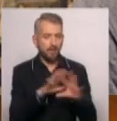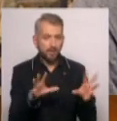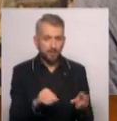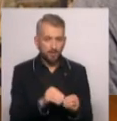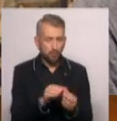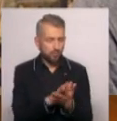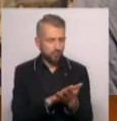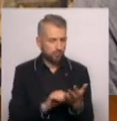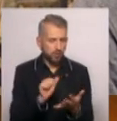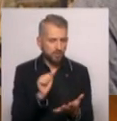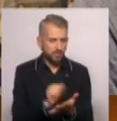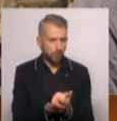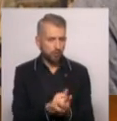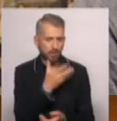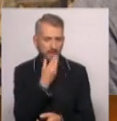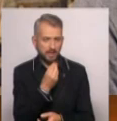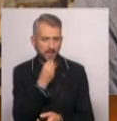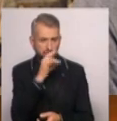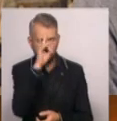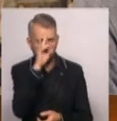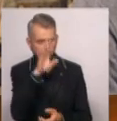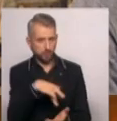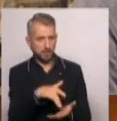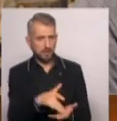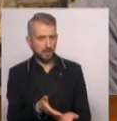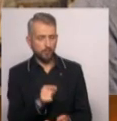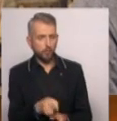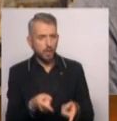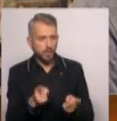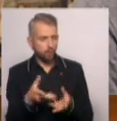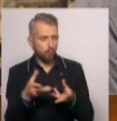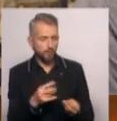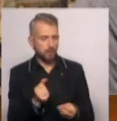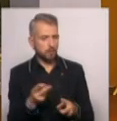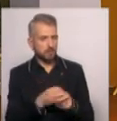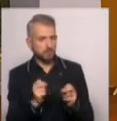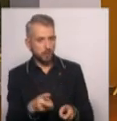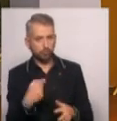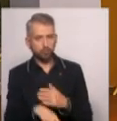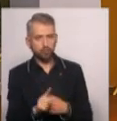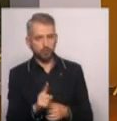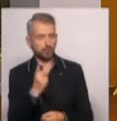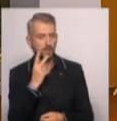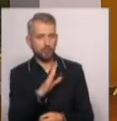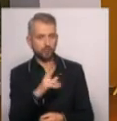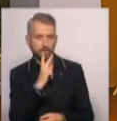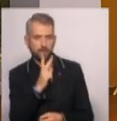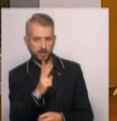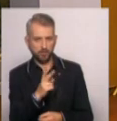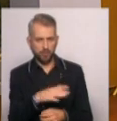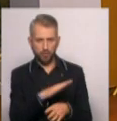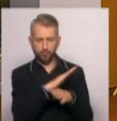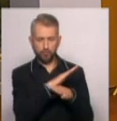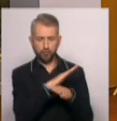спотворює естетичний імідж міста, воно дійсно впливає на безпеку, оскільки не завжди видно через ці МАФи,